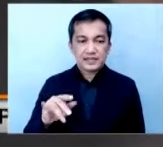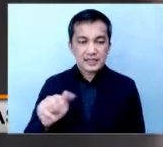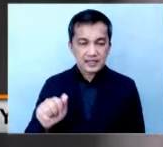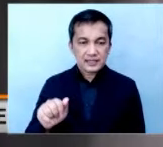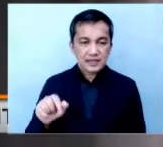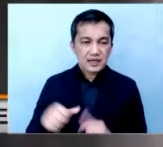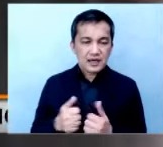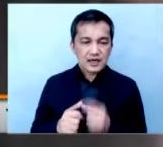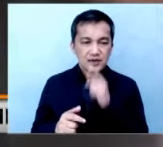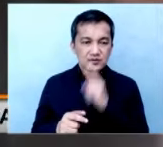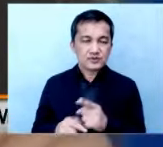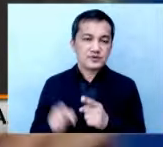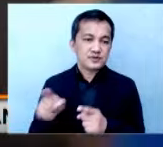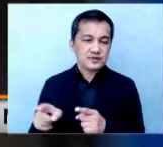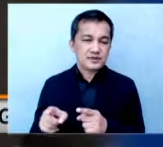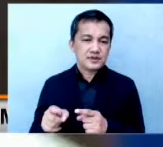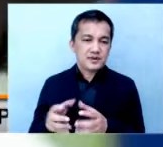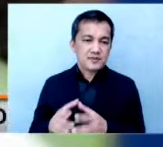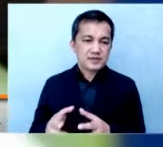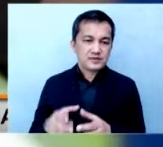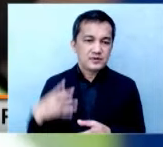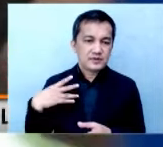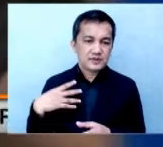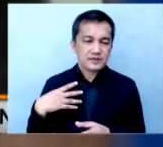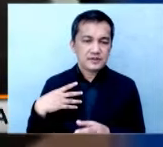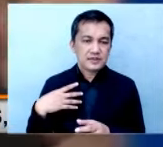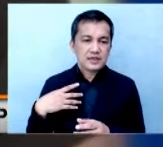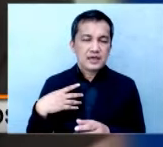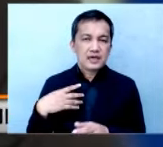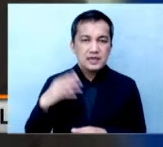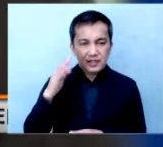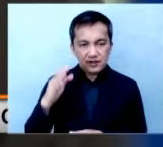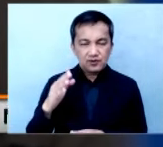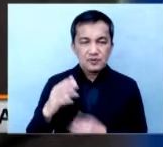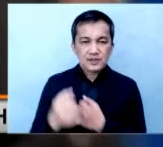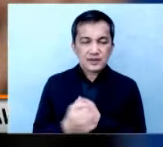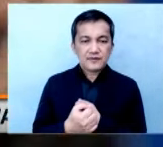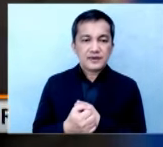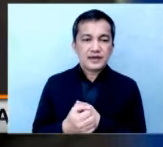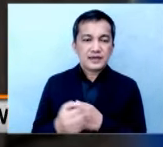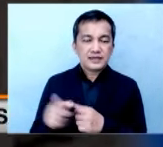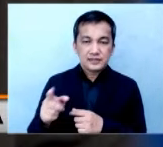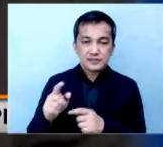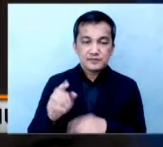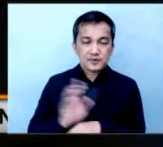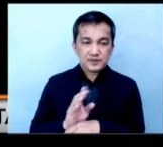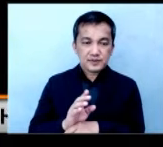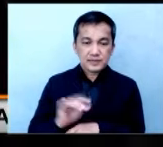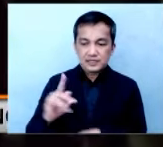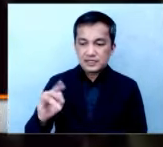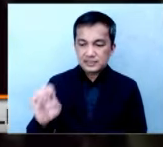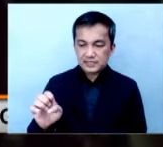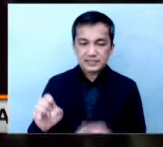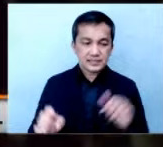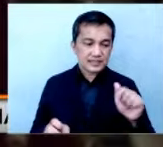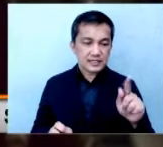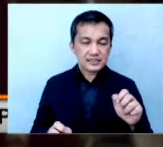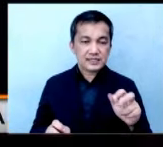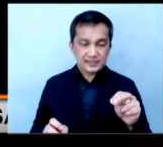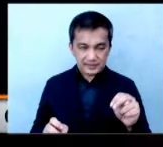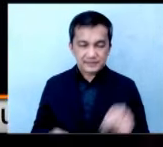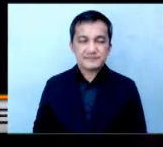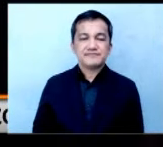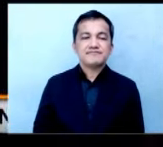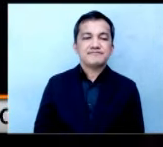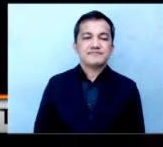ay para sa much-awaited Hello Love Again film ni na Catherine Bernardo at Alden Richards.